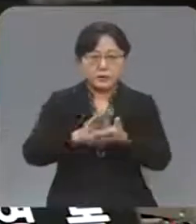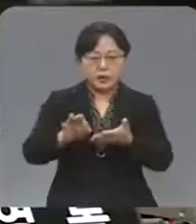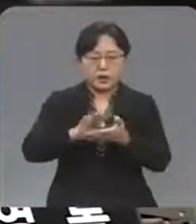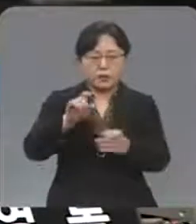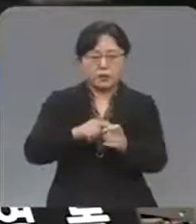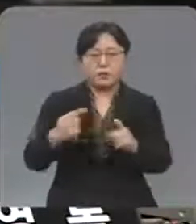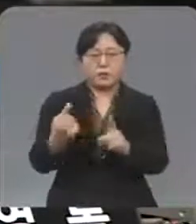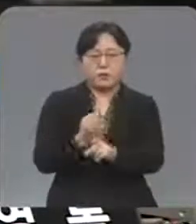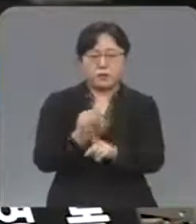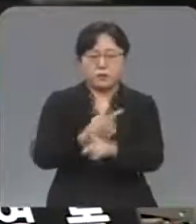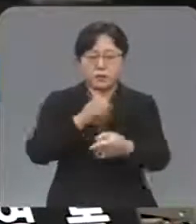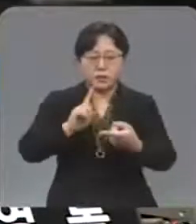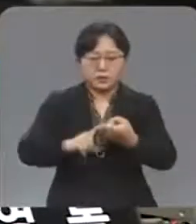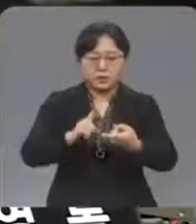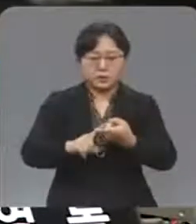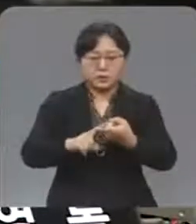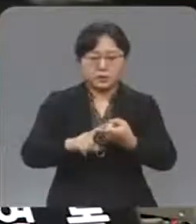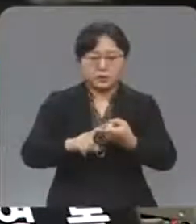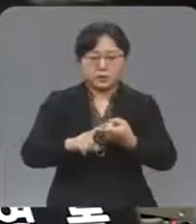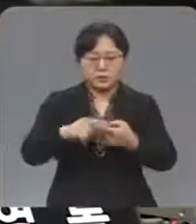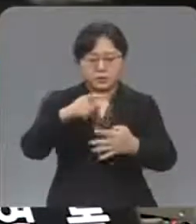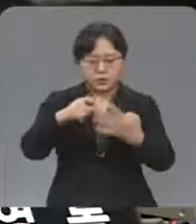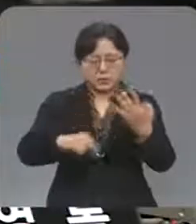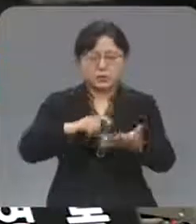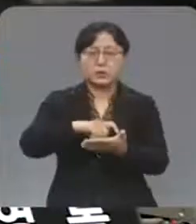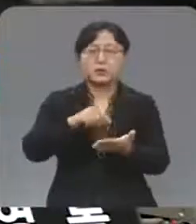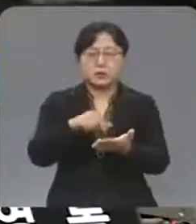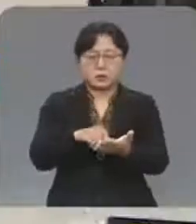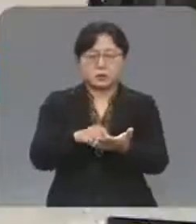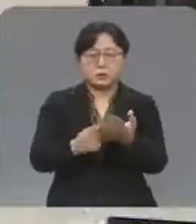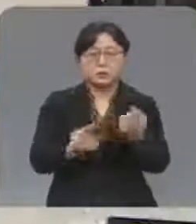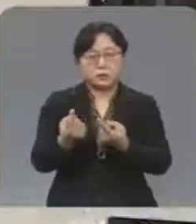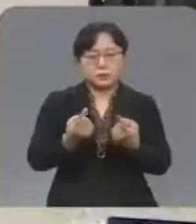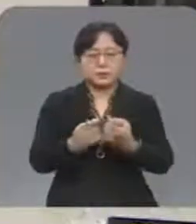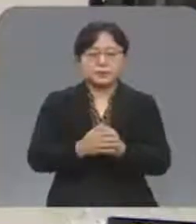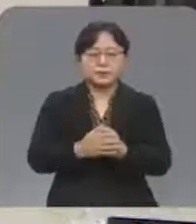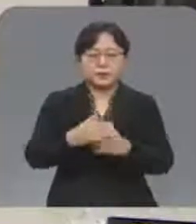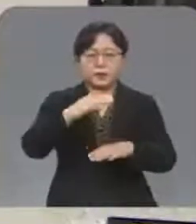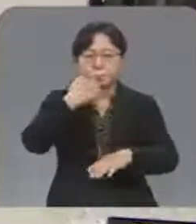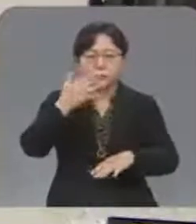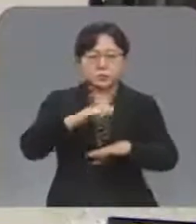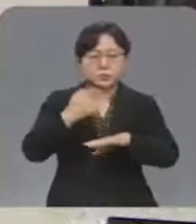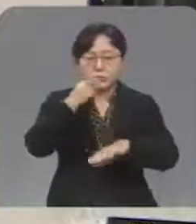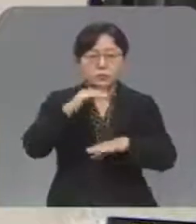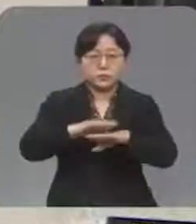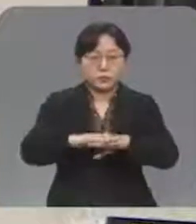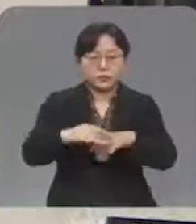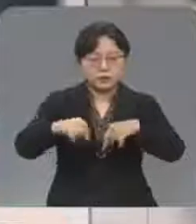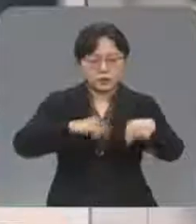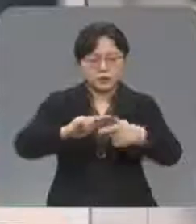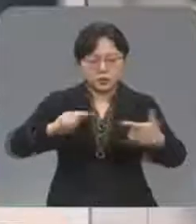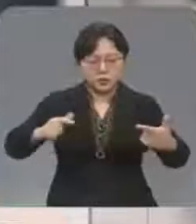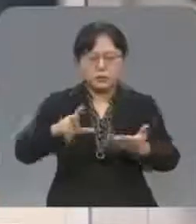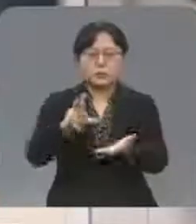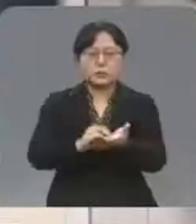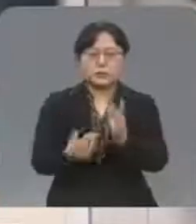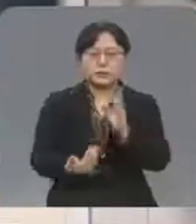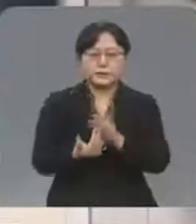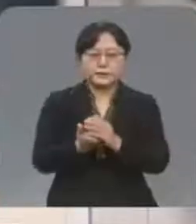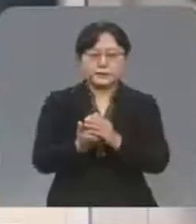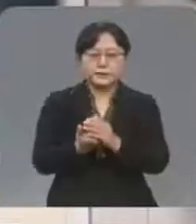아파트 용도 변경, 부지 용도 변경 과정에서 적절하게. 염전 정책은 여러 방면에서 문제가